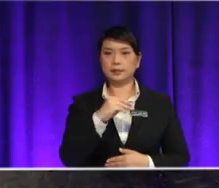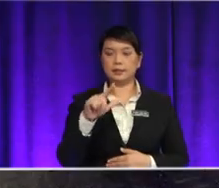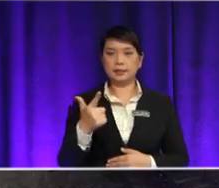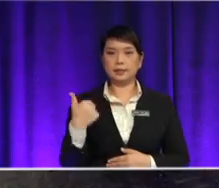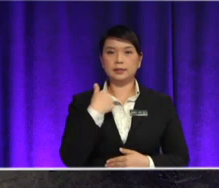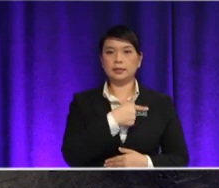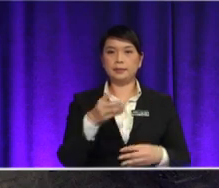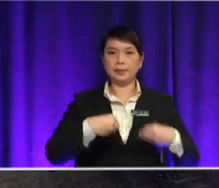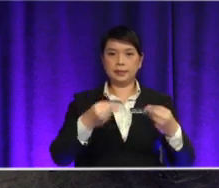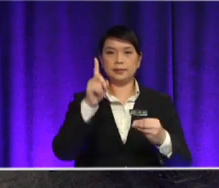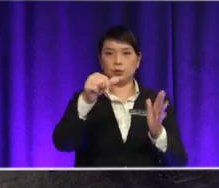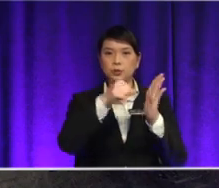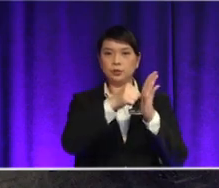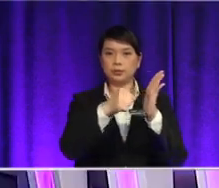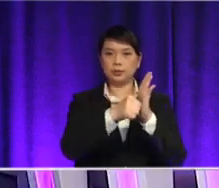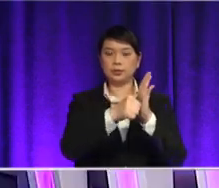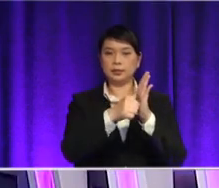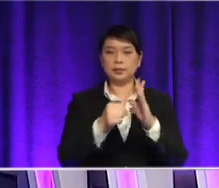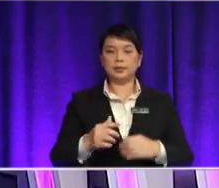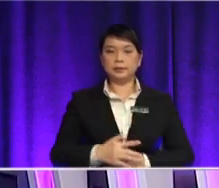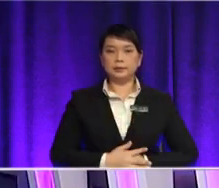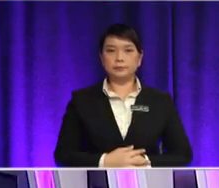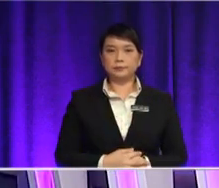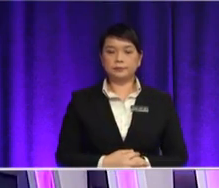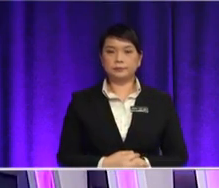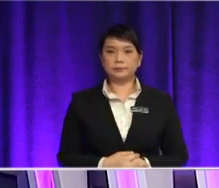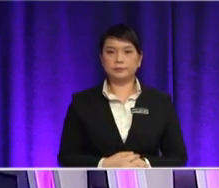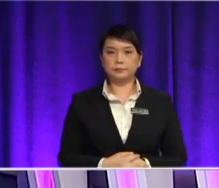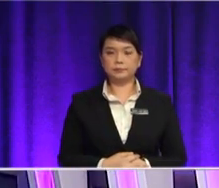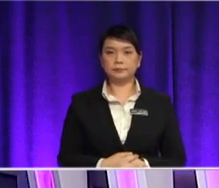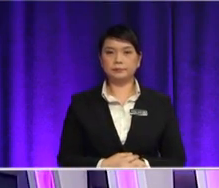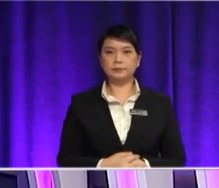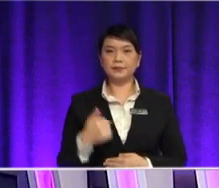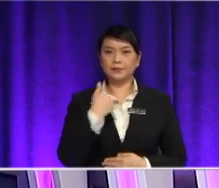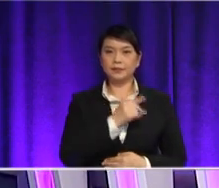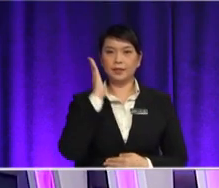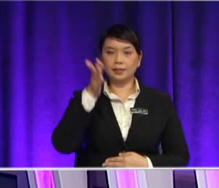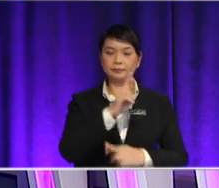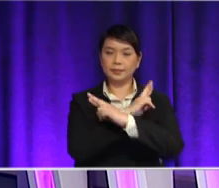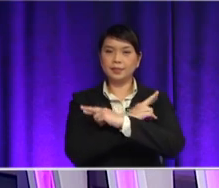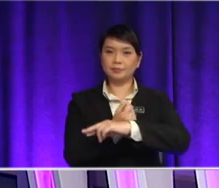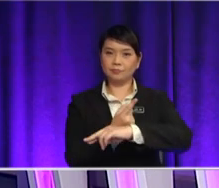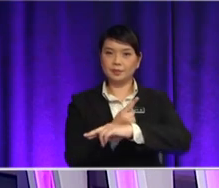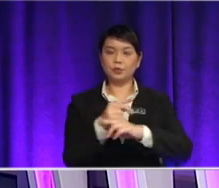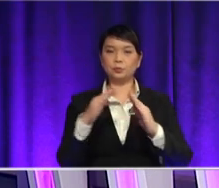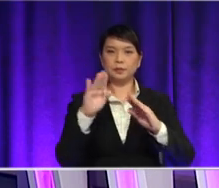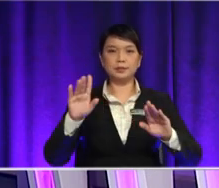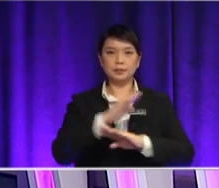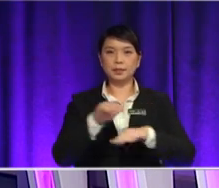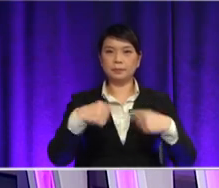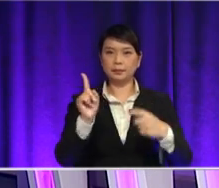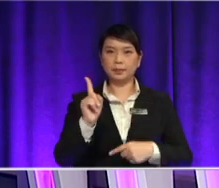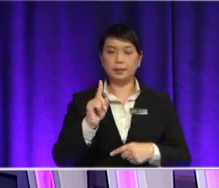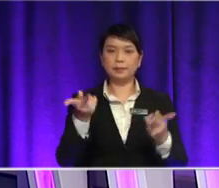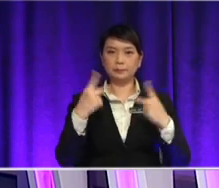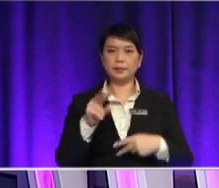satu. Satu pelekat. Sementara Nisa melengkapkan papan ganjaran murid-murid, kita nak berehat seketika. Yang di rumah jangan ke mana-mana. Kembali selepas